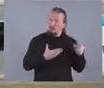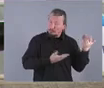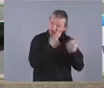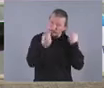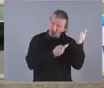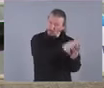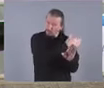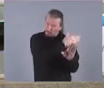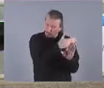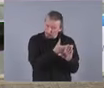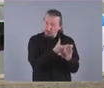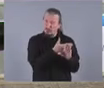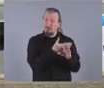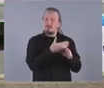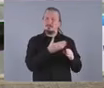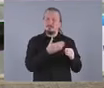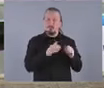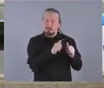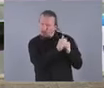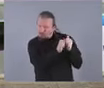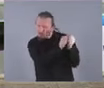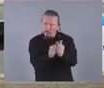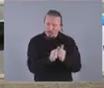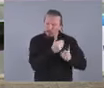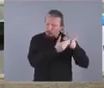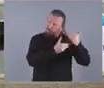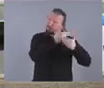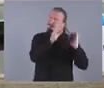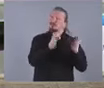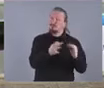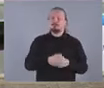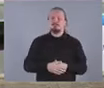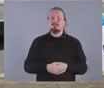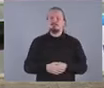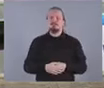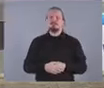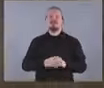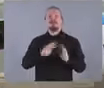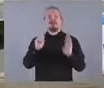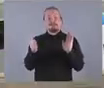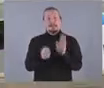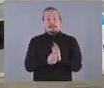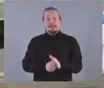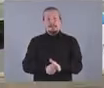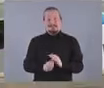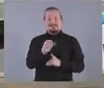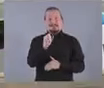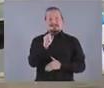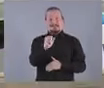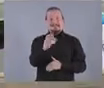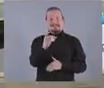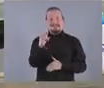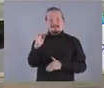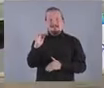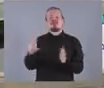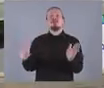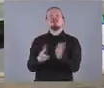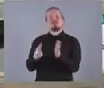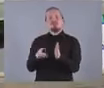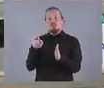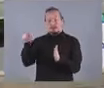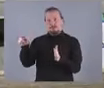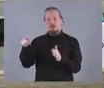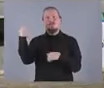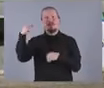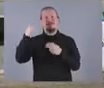réflexion de construction collaborative le jour de l'adoption du zit cher président cher Damien vous annonciez